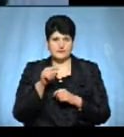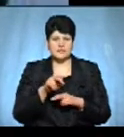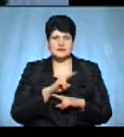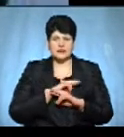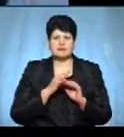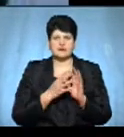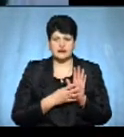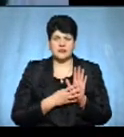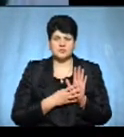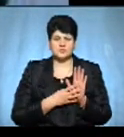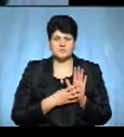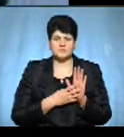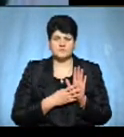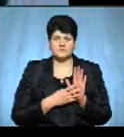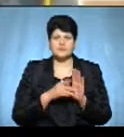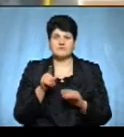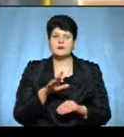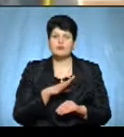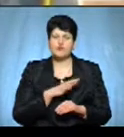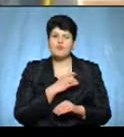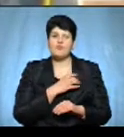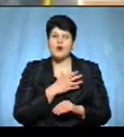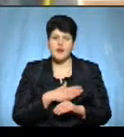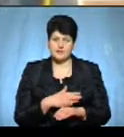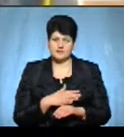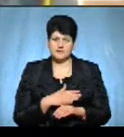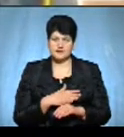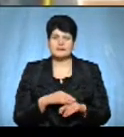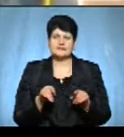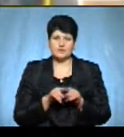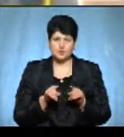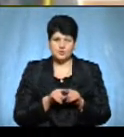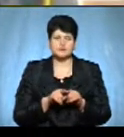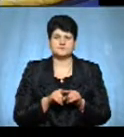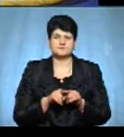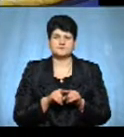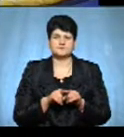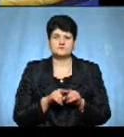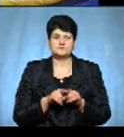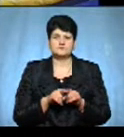загинув 19-го, так? Він був поранений також буквально за